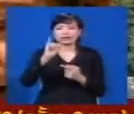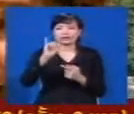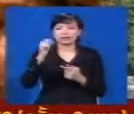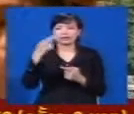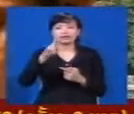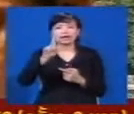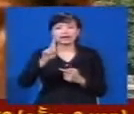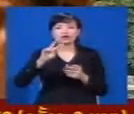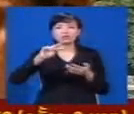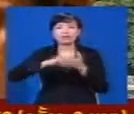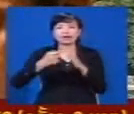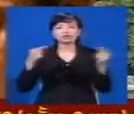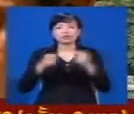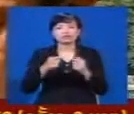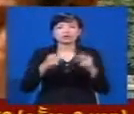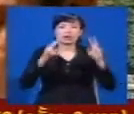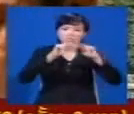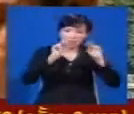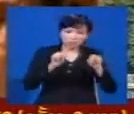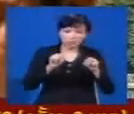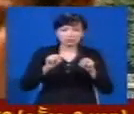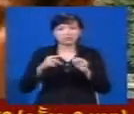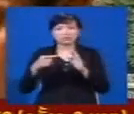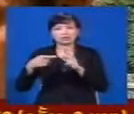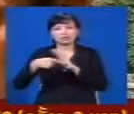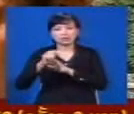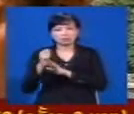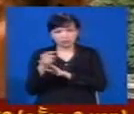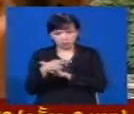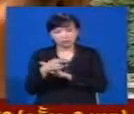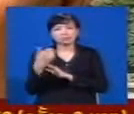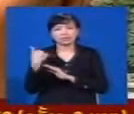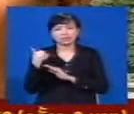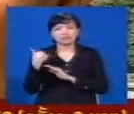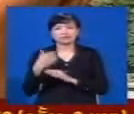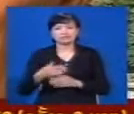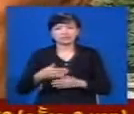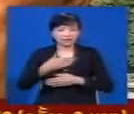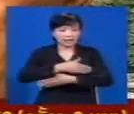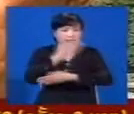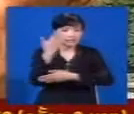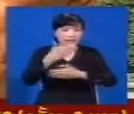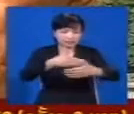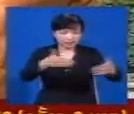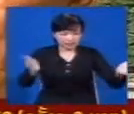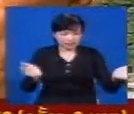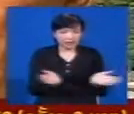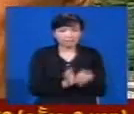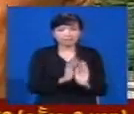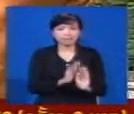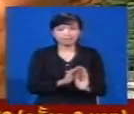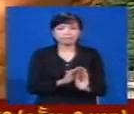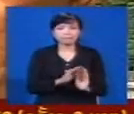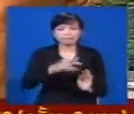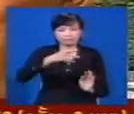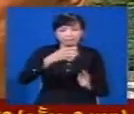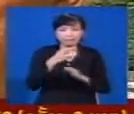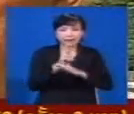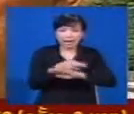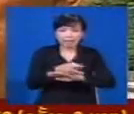นะฮะอะไรทั้งหมดเขื่อนพระราม6นะครับก็ปล่อยน้ำลดลงนะฮะเหลือ730นะฮะทั้งนี้เพราะว่